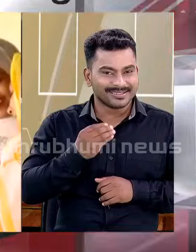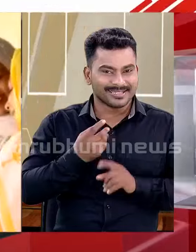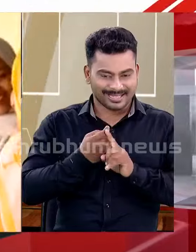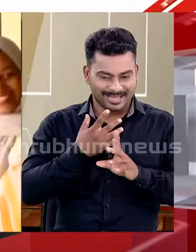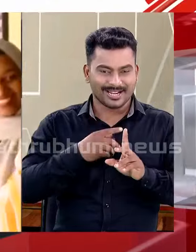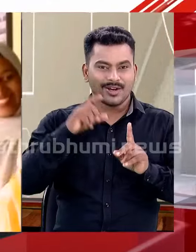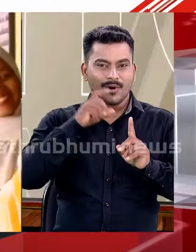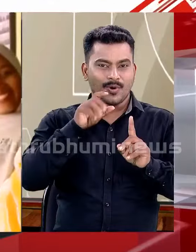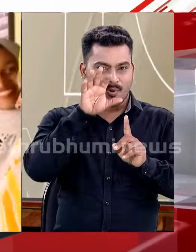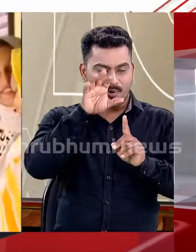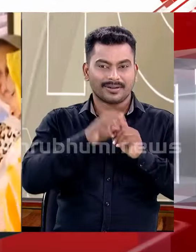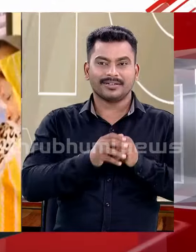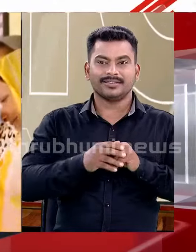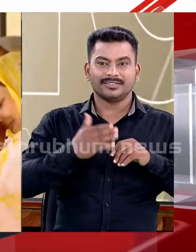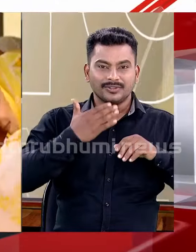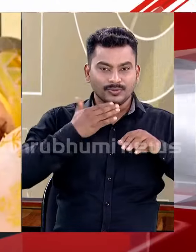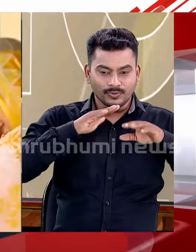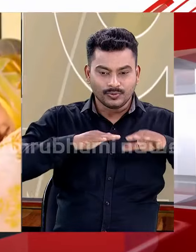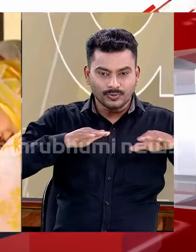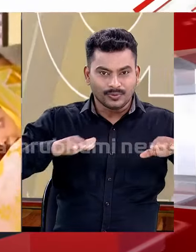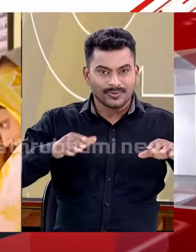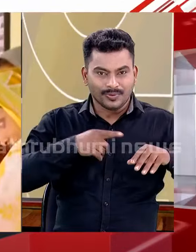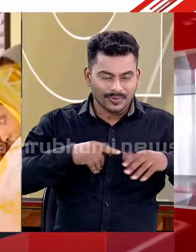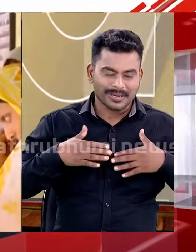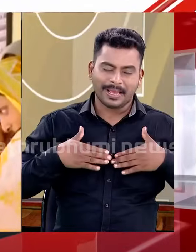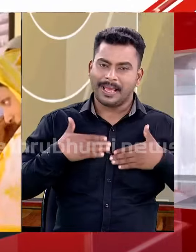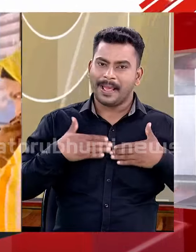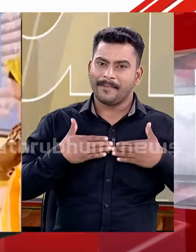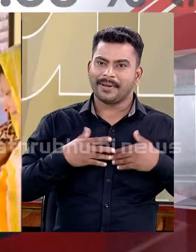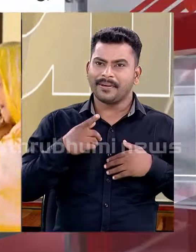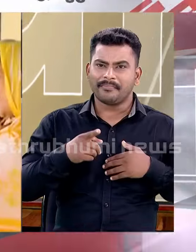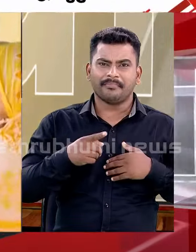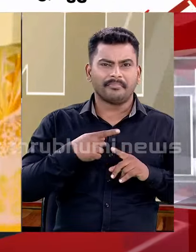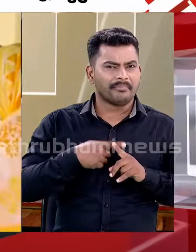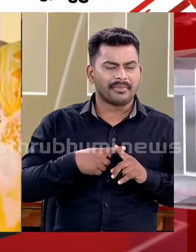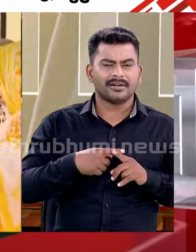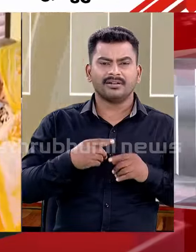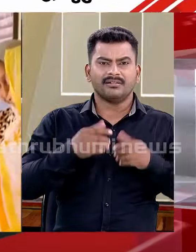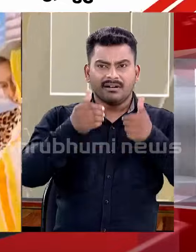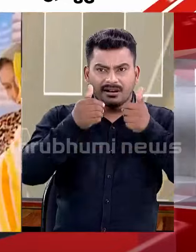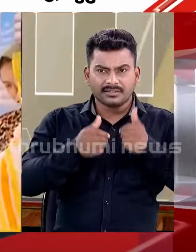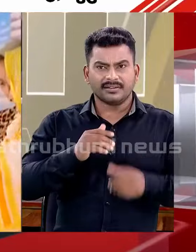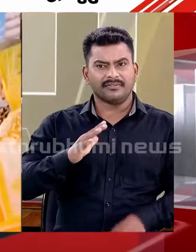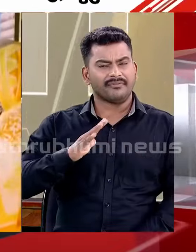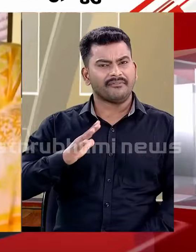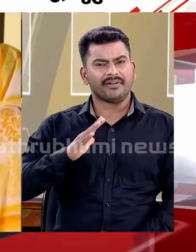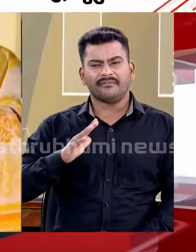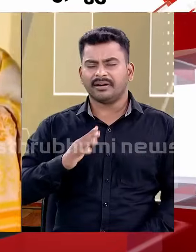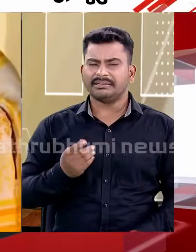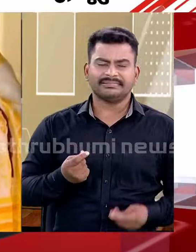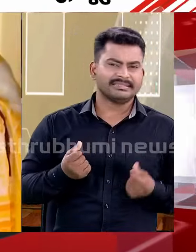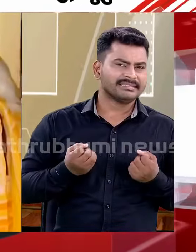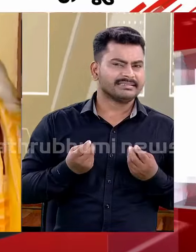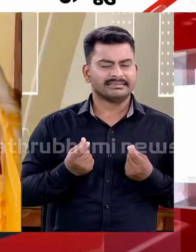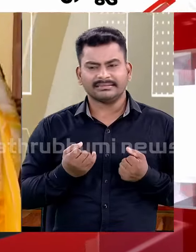ദിവിഷ, കോഴിക്കോടിനെ സംബന്ധിച്ച് വലിയ വിജയശതമാനം തന്നെയാണുള്ളത്. എന്തായാലും അധിക ദിവസമൊന്നും റിസൾട്ടിന് വേണ്ടി വെയിറ്റ് ചെയ്യാൻ വേണ്ടി ഇവർക്ക് വേണ്ടി